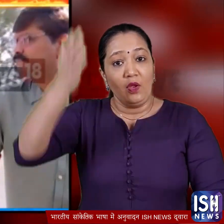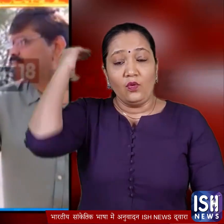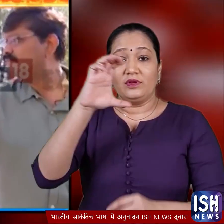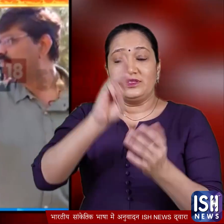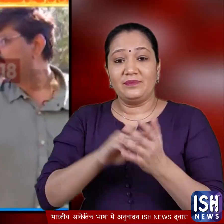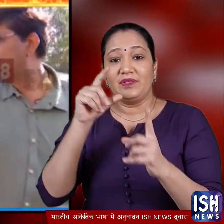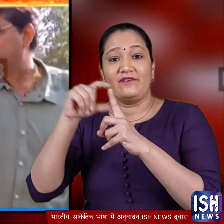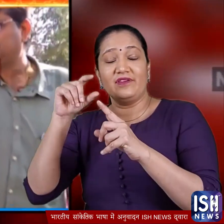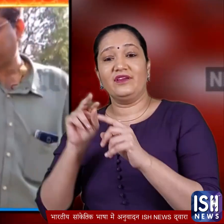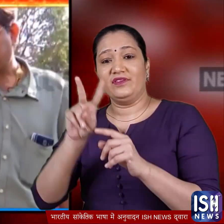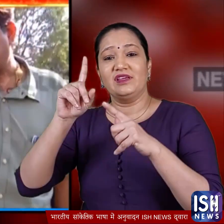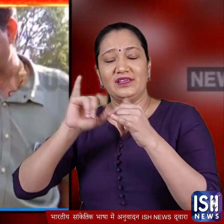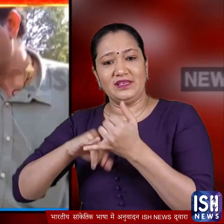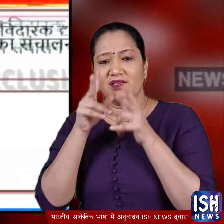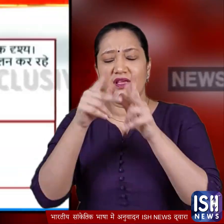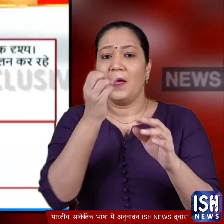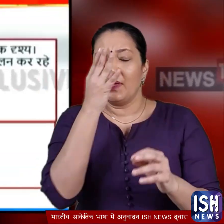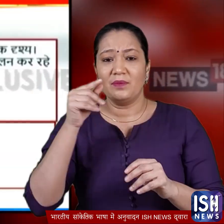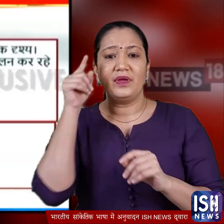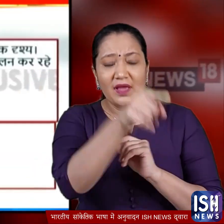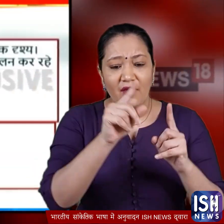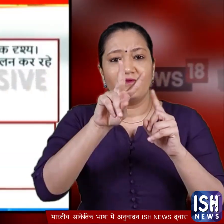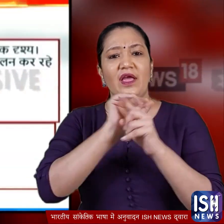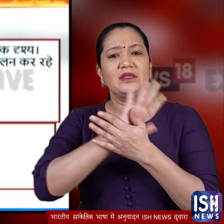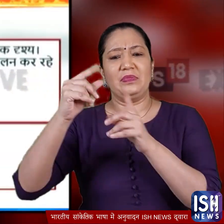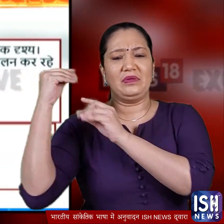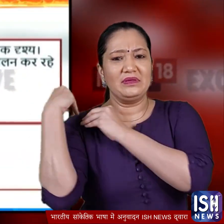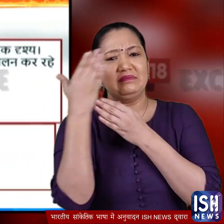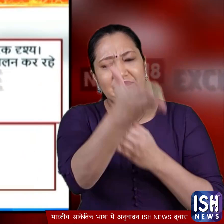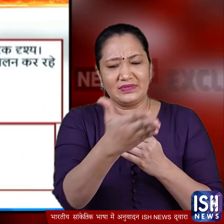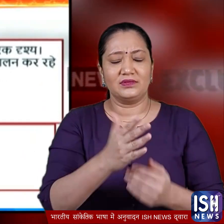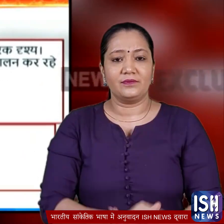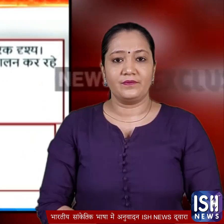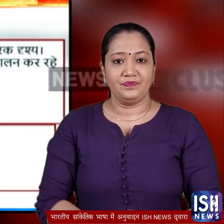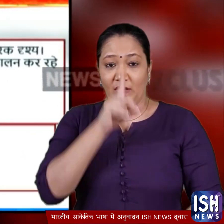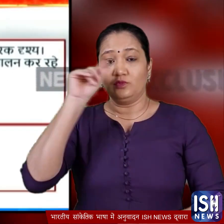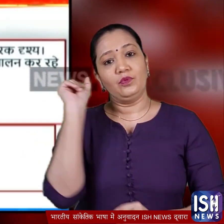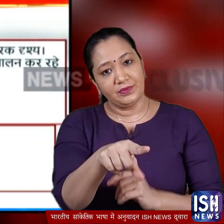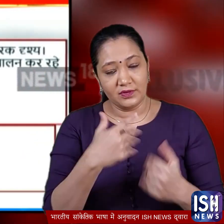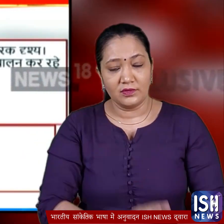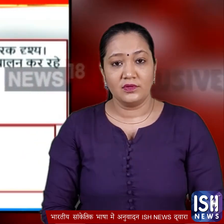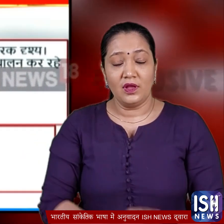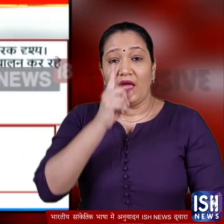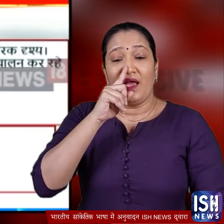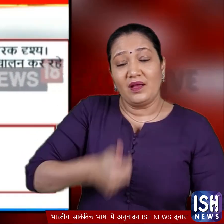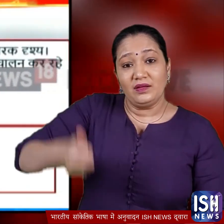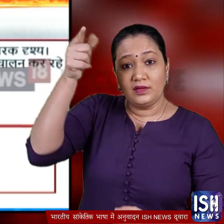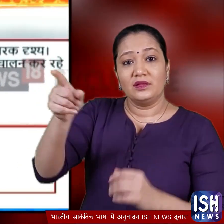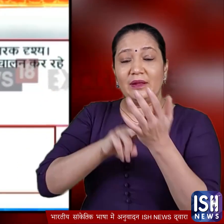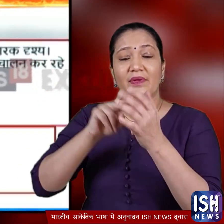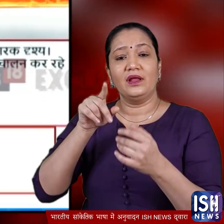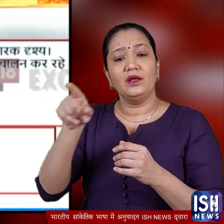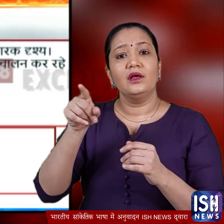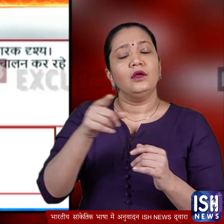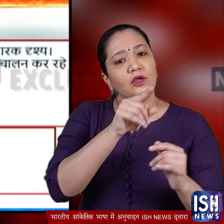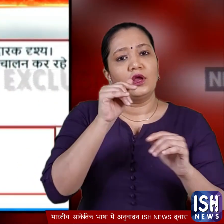के पूर्व मुख्यमंत्री दिग्विजय सिंह ने एक ट्वीट कर बीजेपी और वीएचपी पर निशाना साधा। साथ ही उन्होंने ये आरोप लगाया कि गौशाला की मालकिन निर्मला